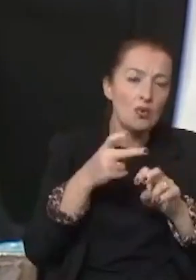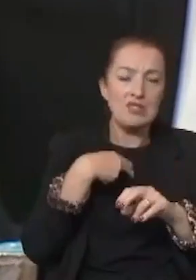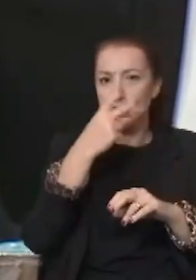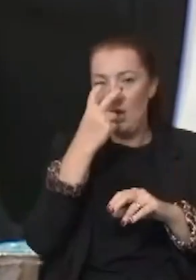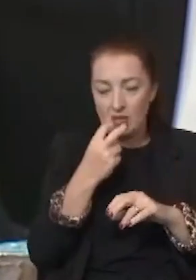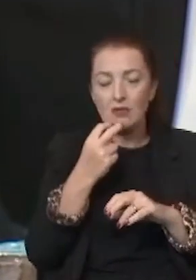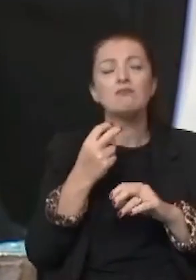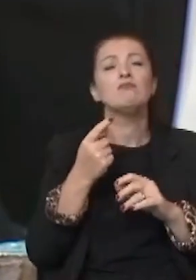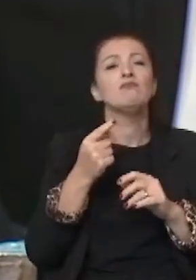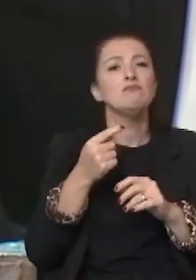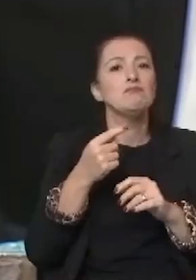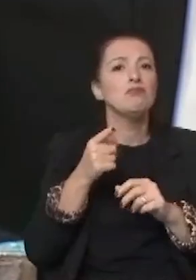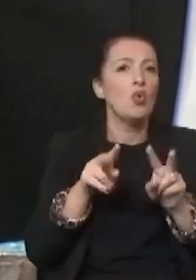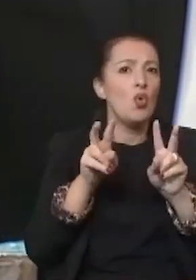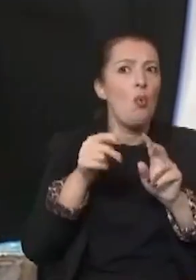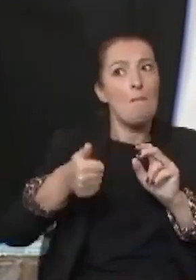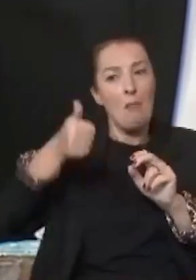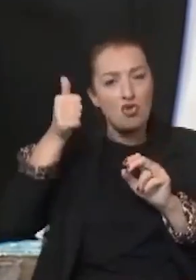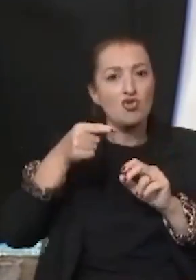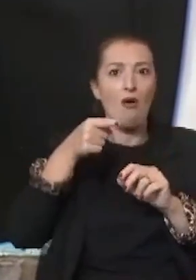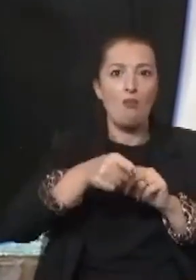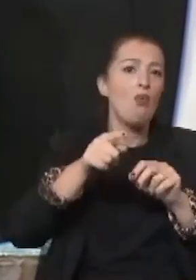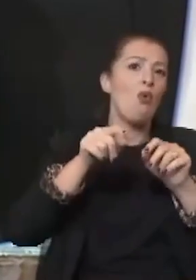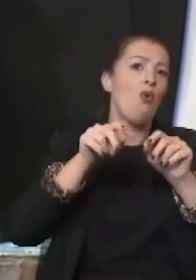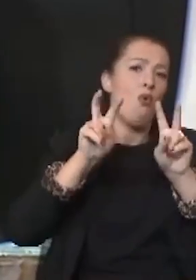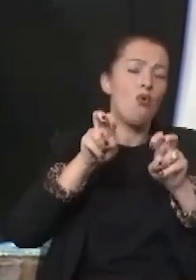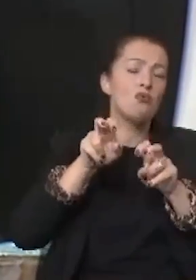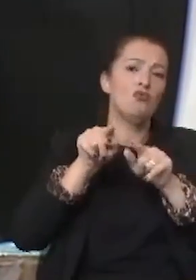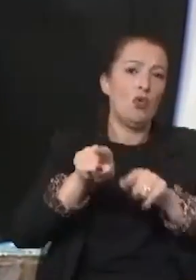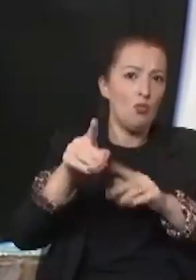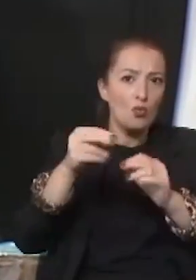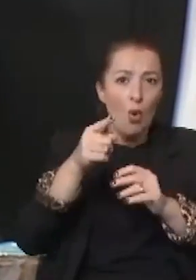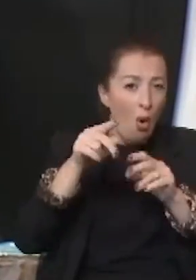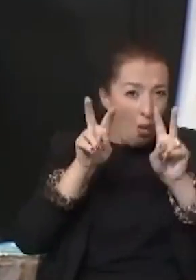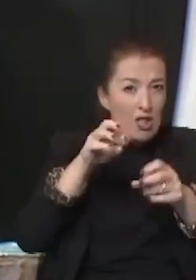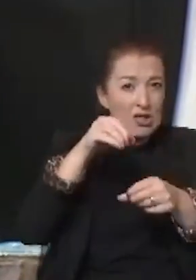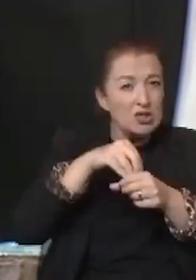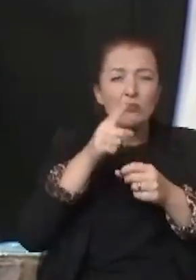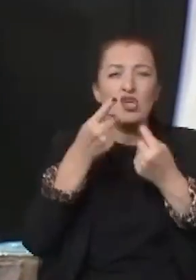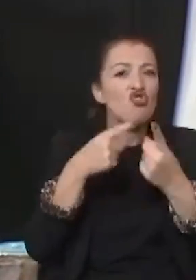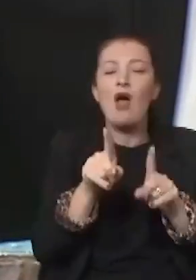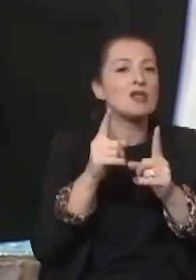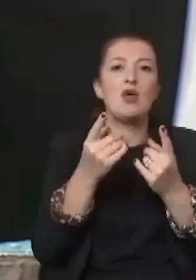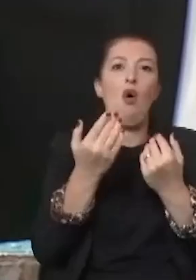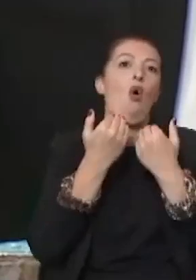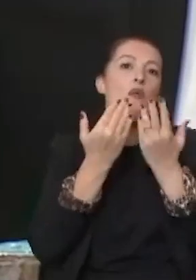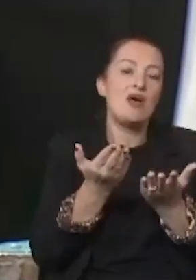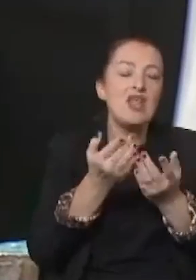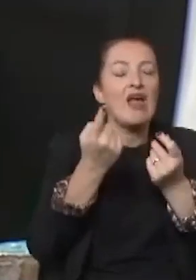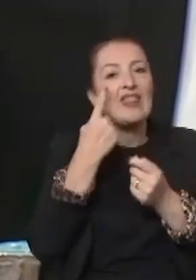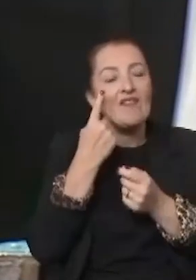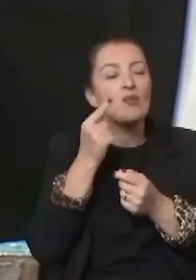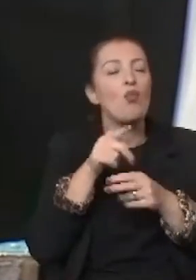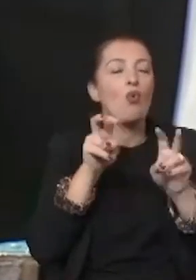üstünde duracağız. Başkanımız da duracak. Elbette ki yani bunların şakası bile olmaz. Bu konuda konuşan konunun şakası bile olmaz. Devletimiz bu